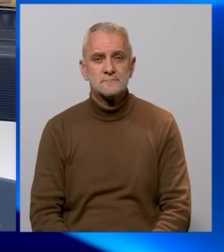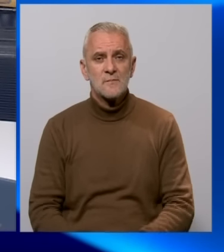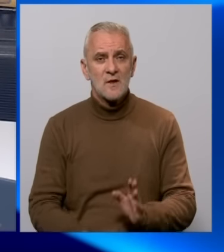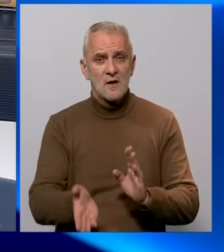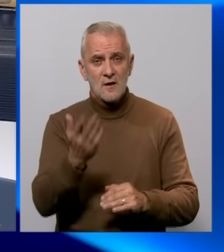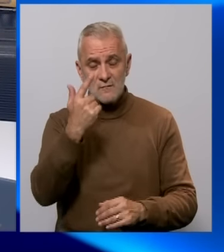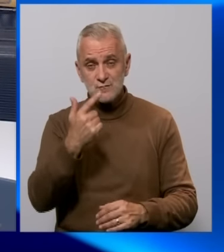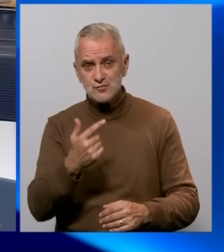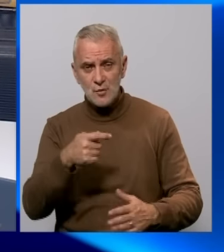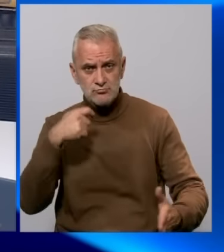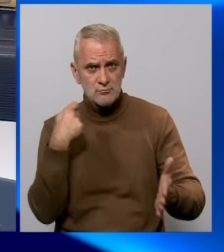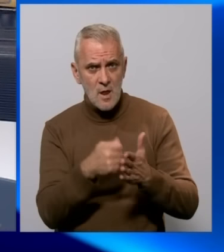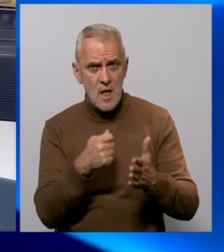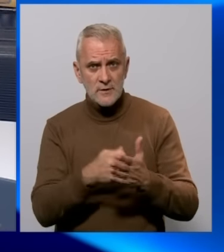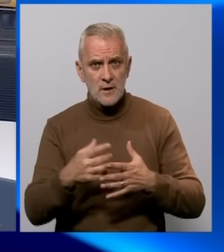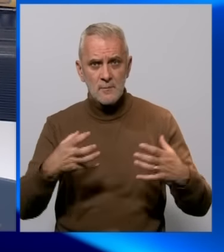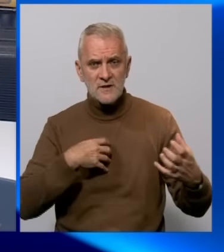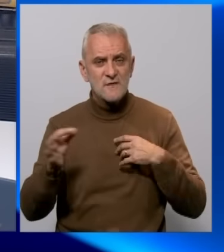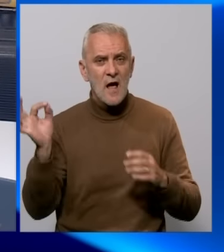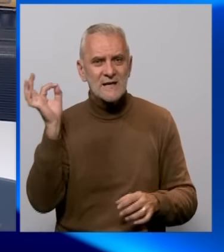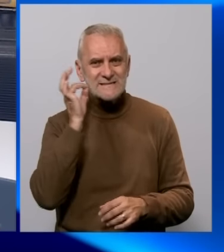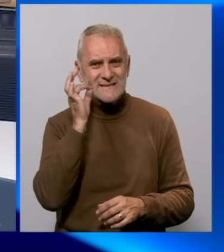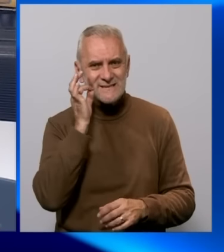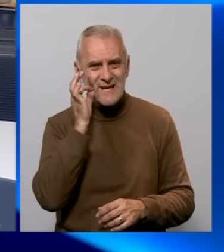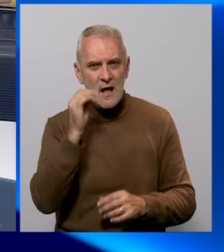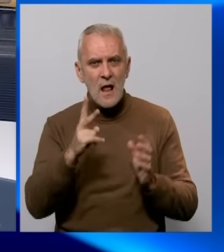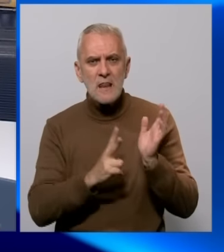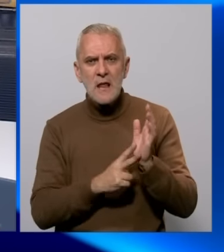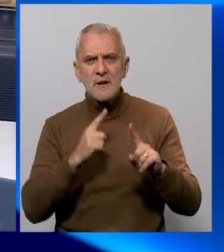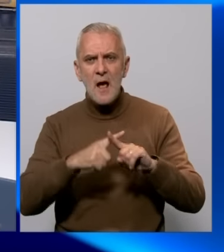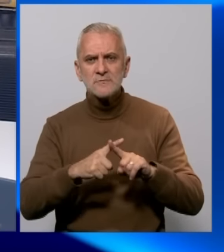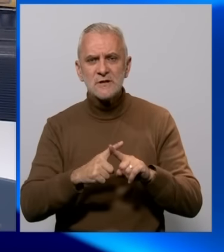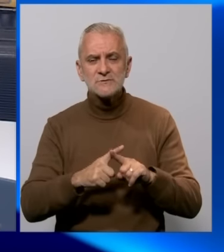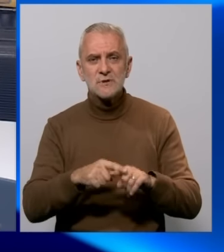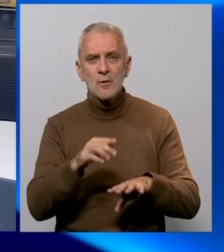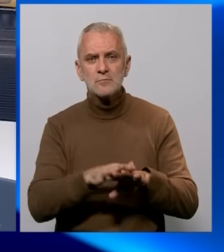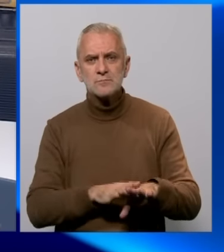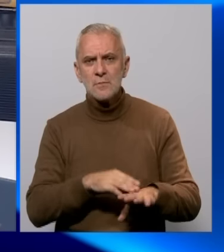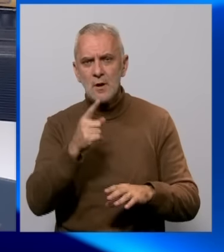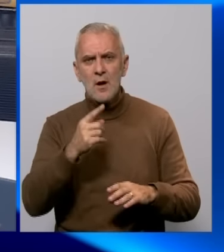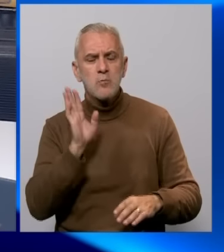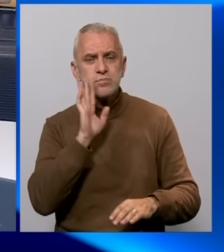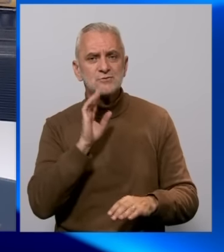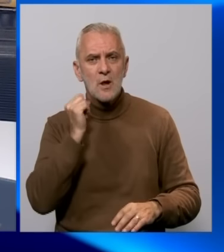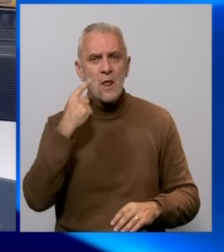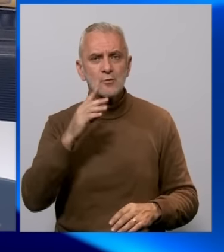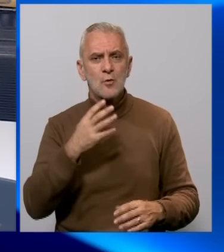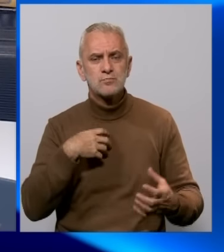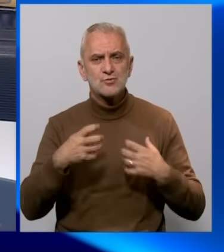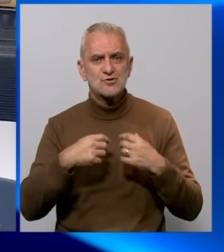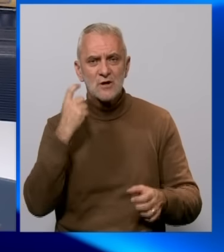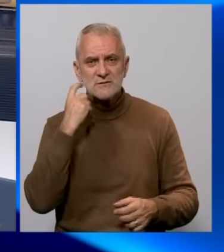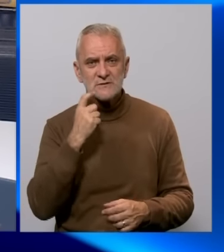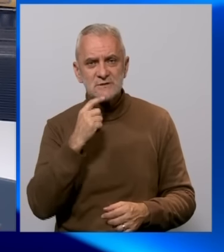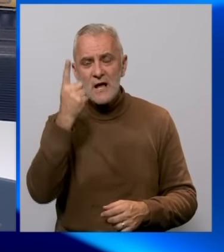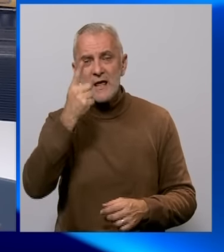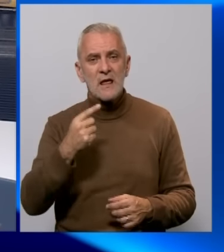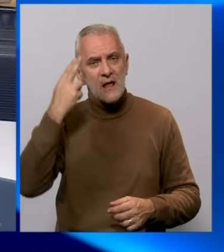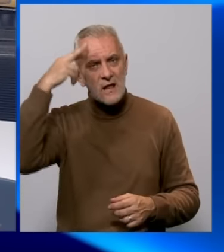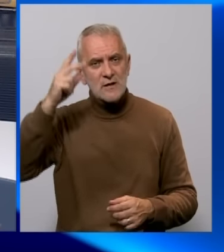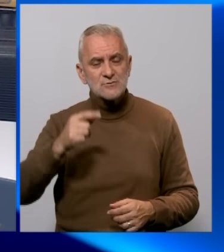Višestruko nagrađivana predstava Kiselina režisera Nermina Hamzagića nastala u koprodukciji Bosanskog narodnog pozorišta